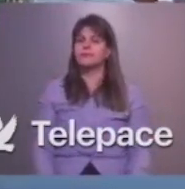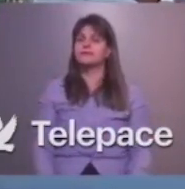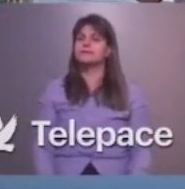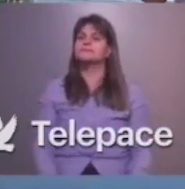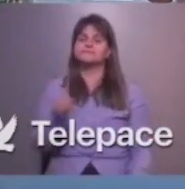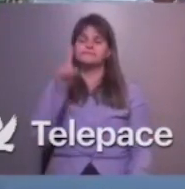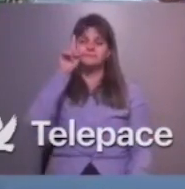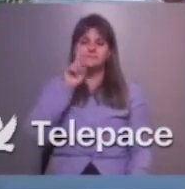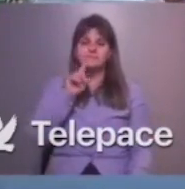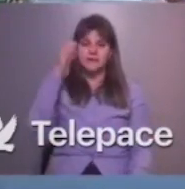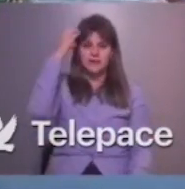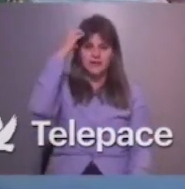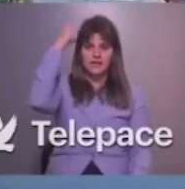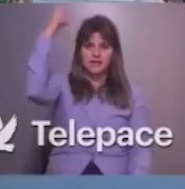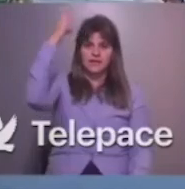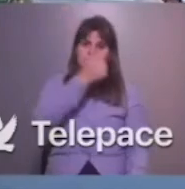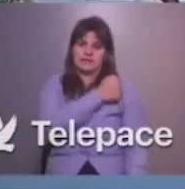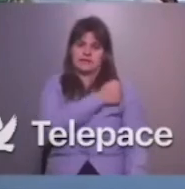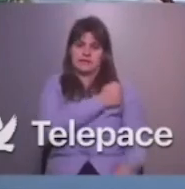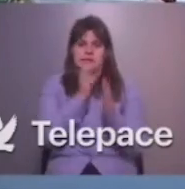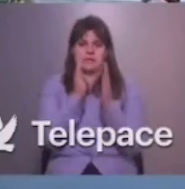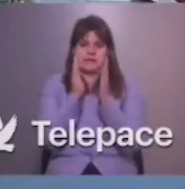ecco che i portatori